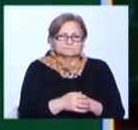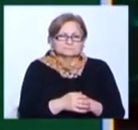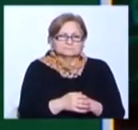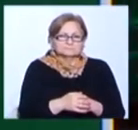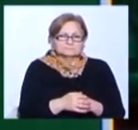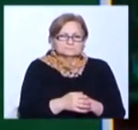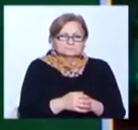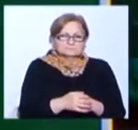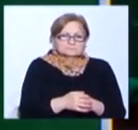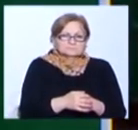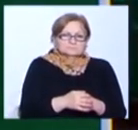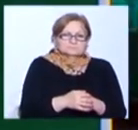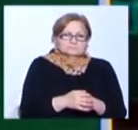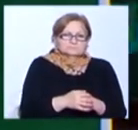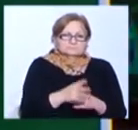ასე.